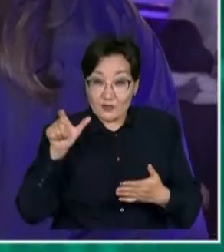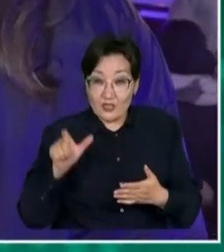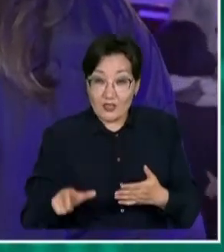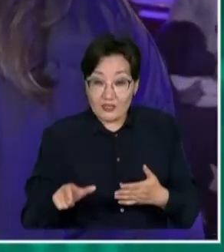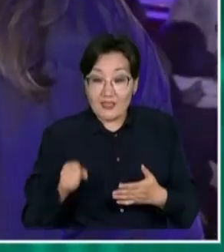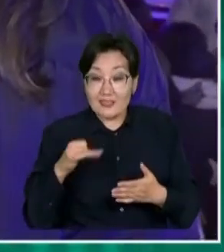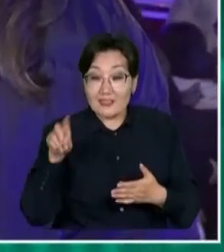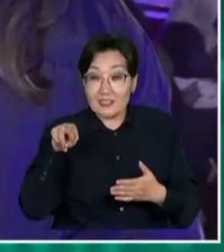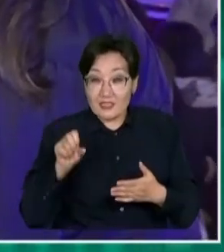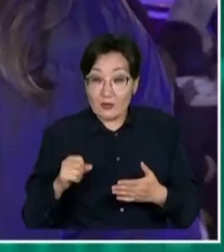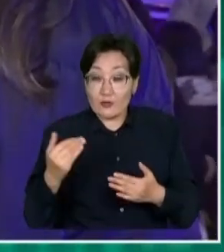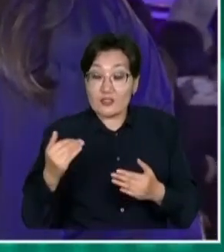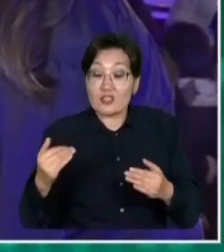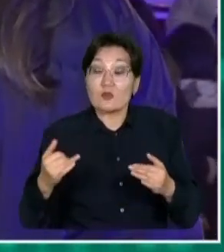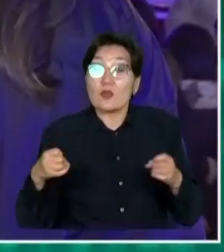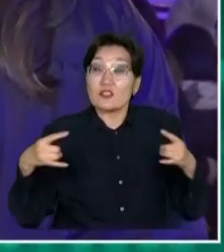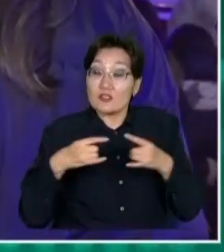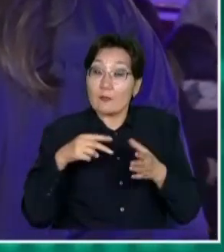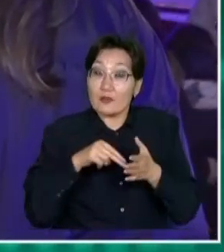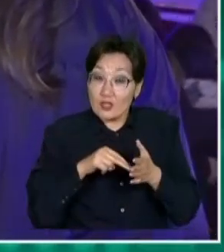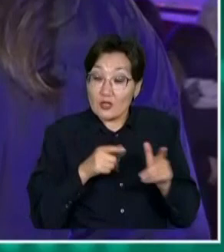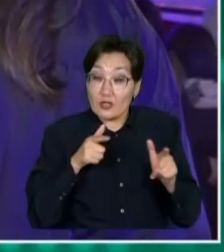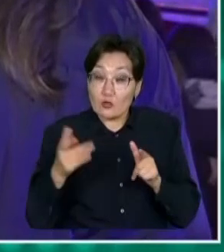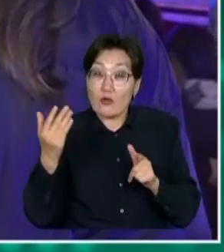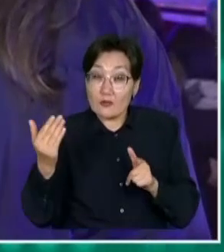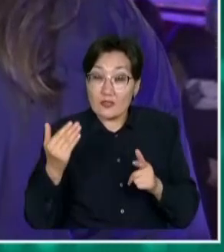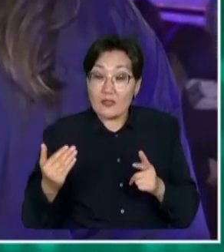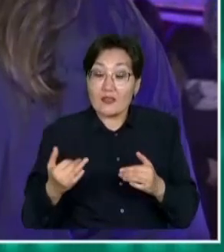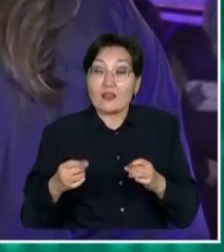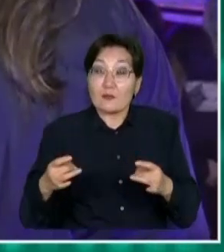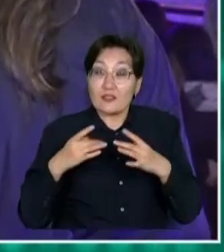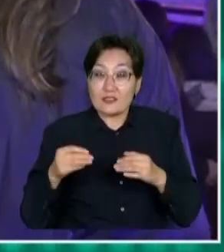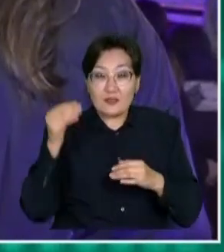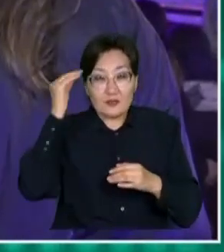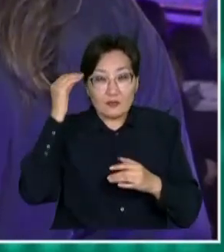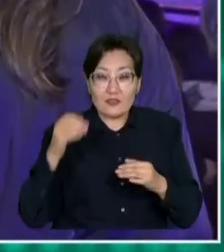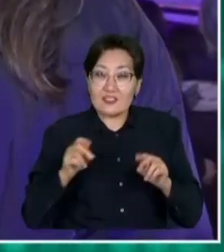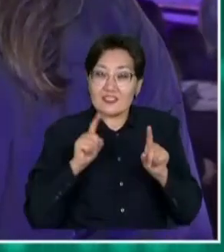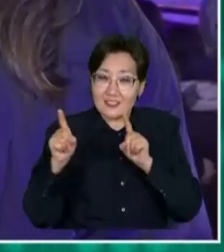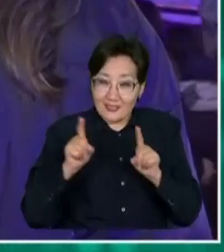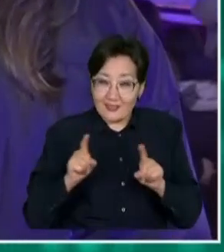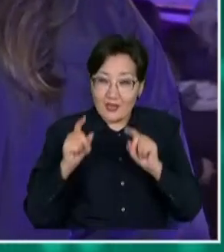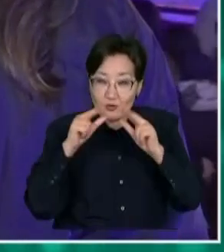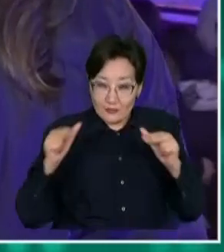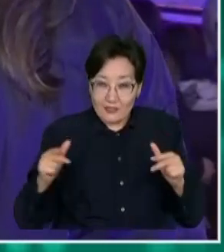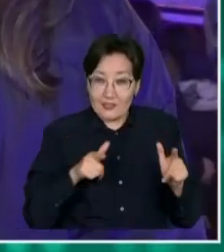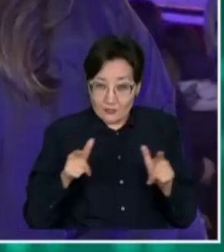Аида Иманали. Она выходит на прямую связь. Аида, ну делись впечатлениями. Зажглись огни?